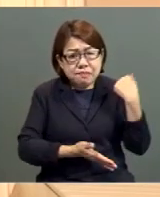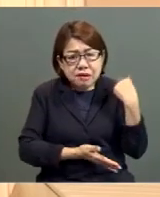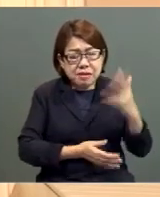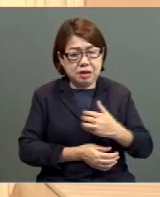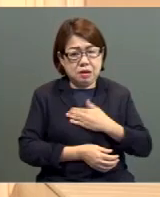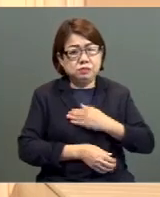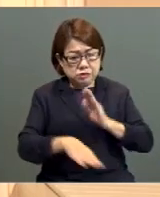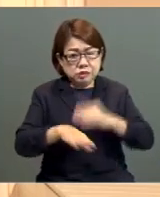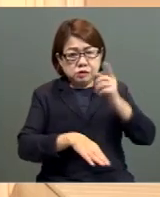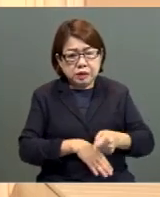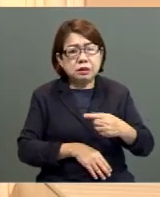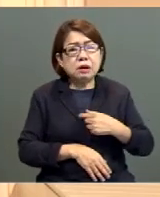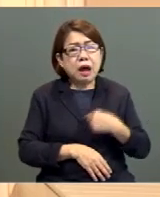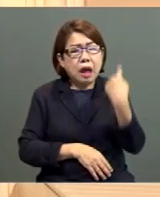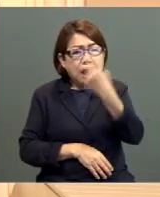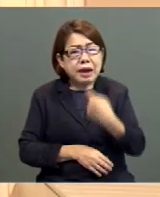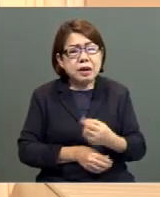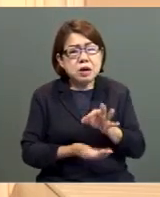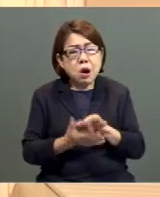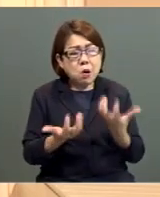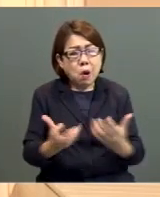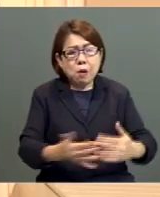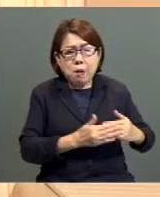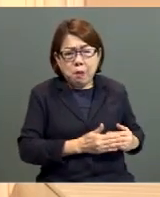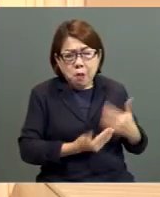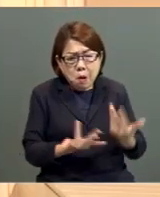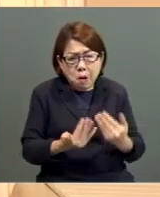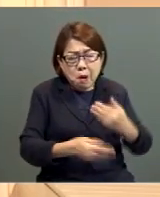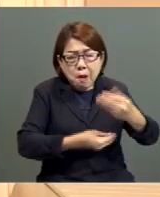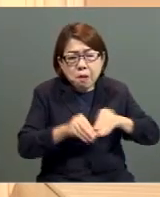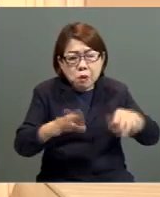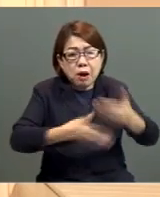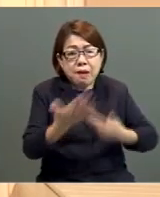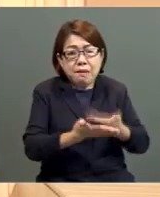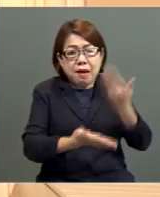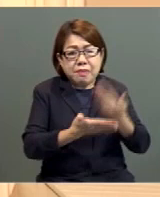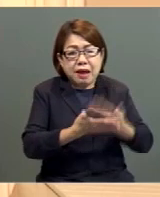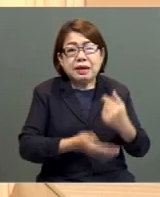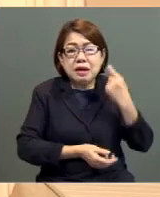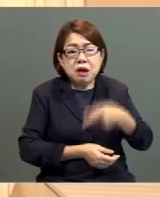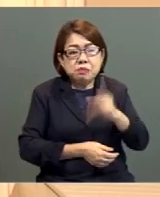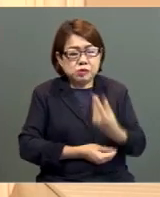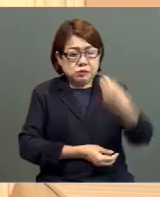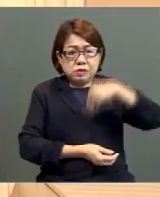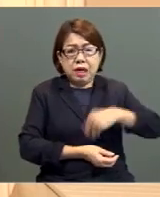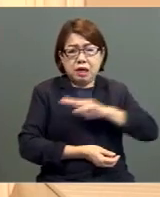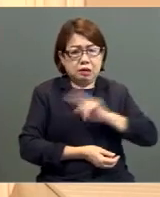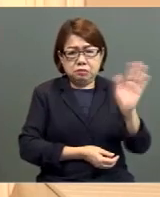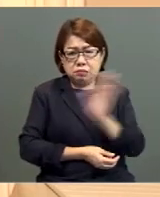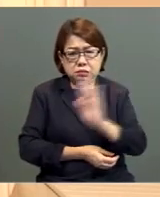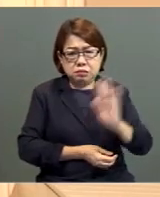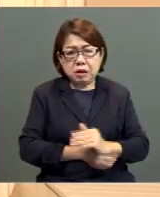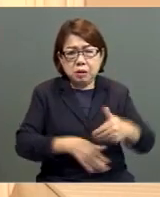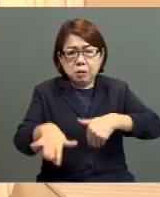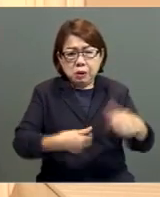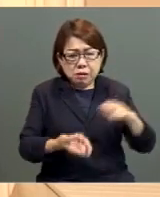จะไม่ปล่อยให้ผู้ใดกักตุนหรือฉวยโอกาสหรือแสวงหาผลประโยชน์ซ้ำเติมความทุกข์ยากของ